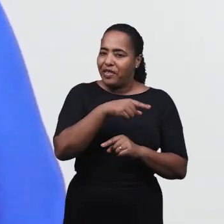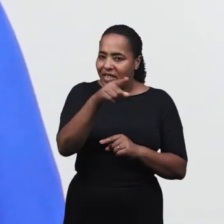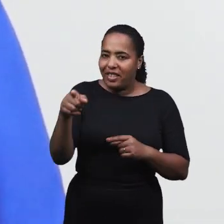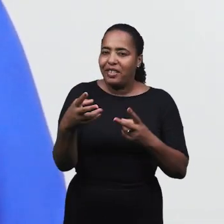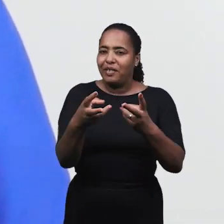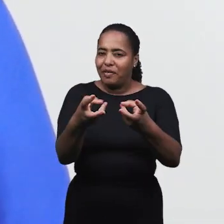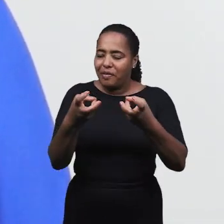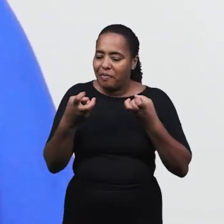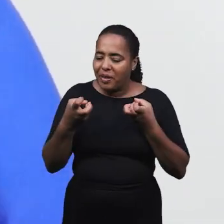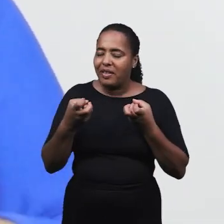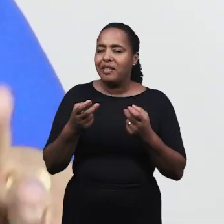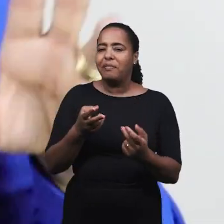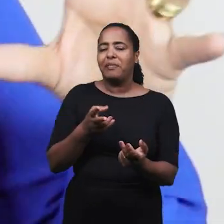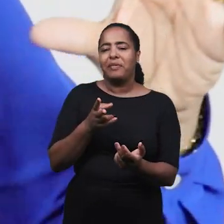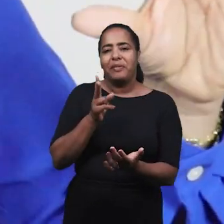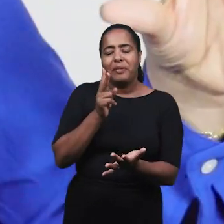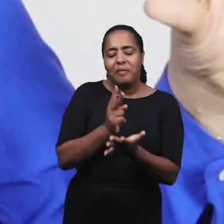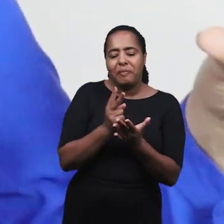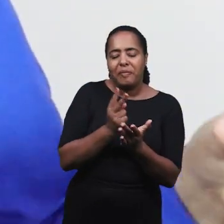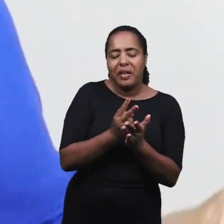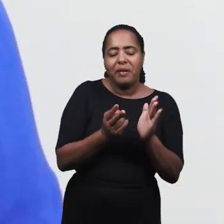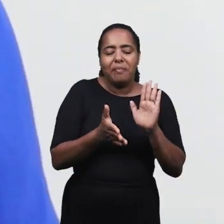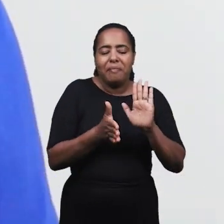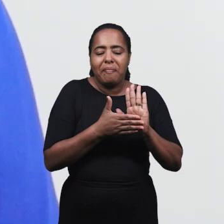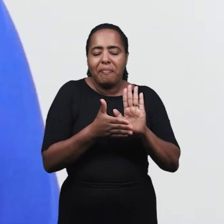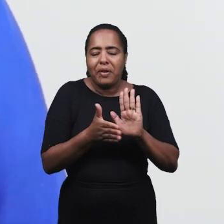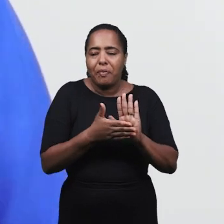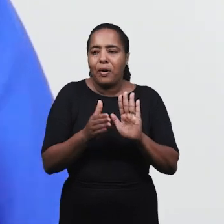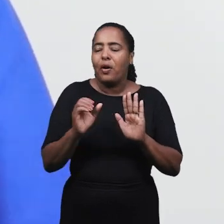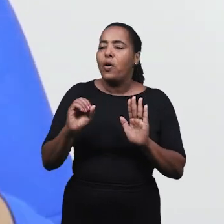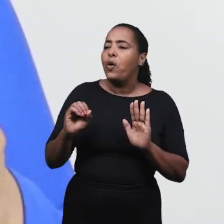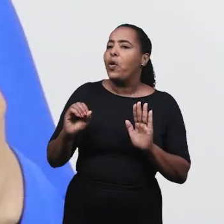parole. Vous allez voir que même,